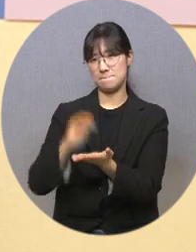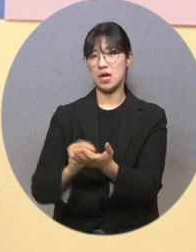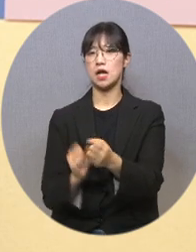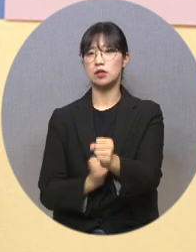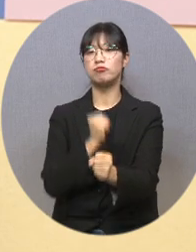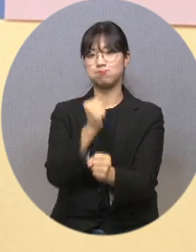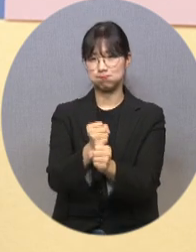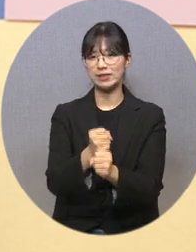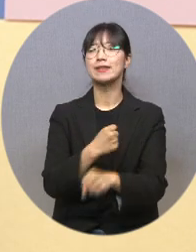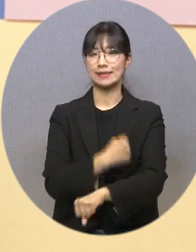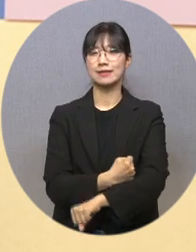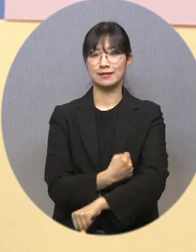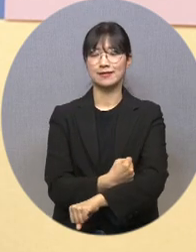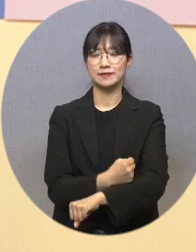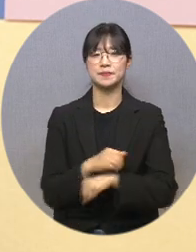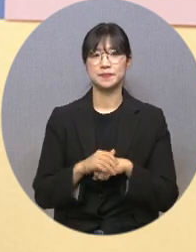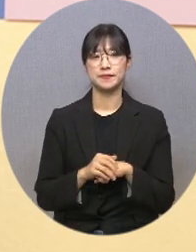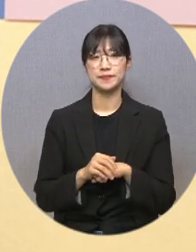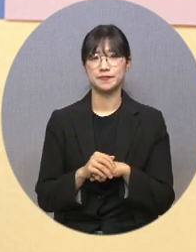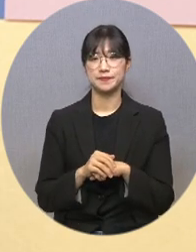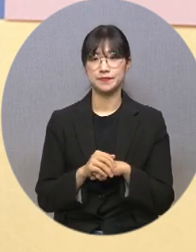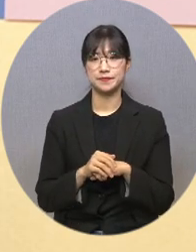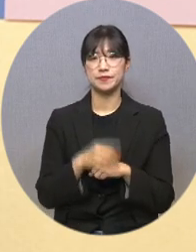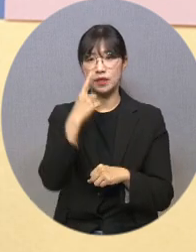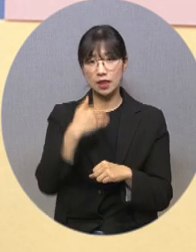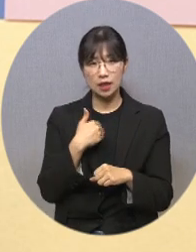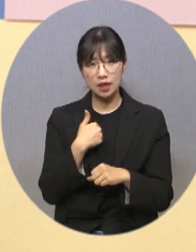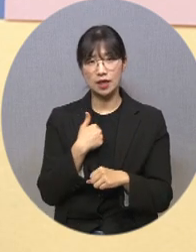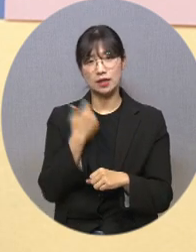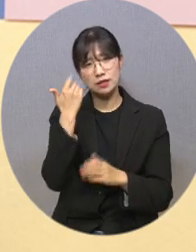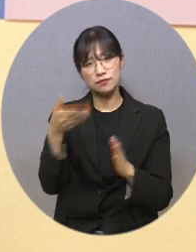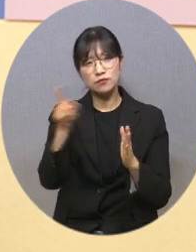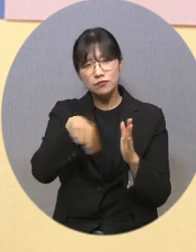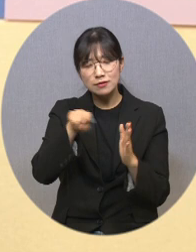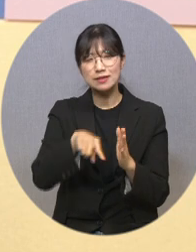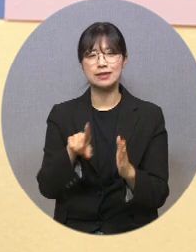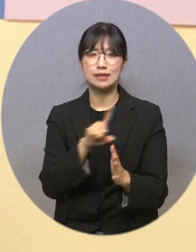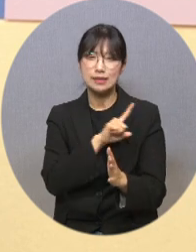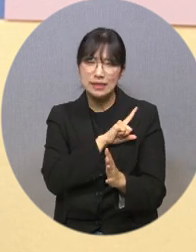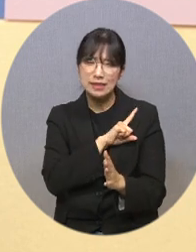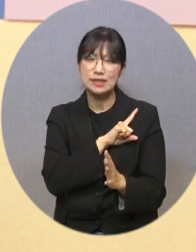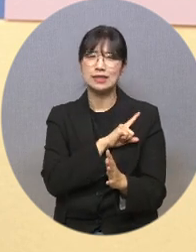복귀를 시켜놨습니다. 네. 제가 도정 질문한 가운데 가장